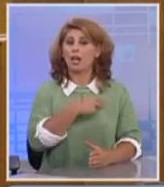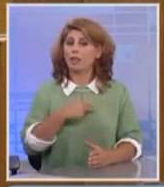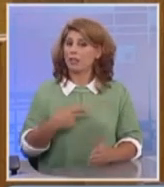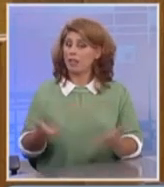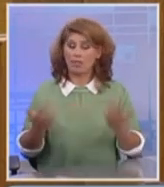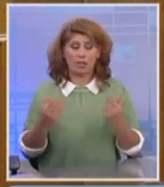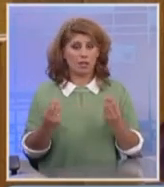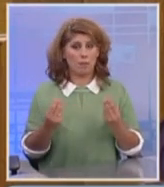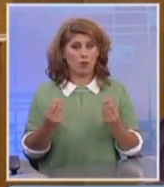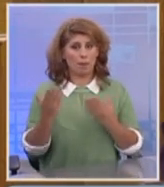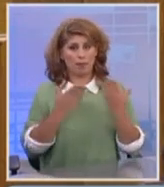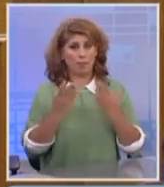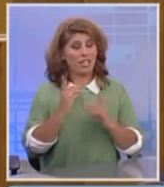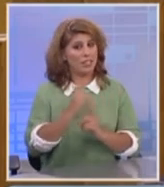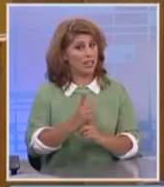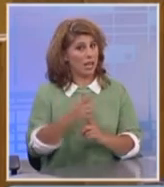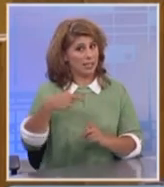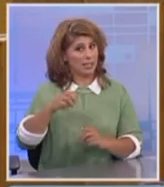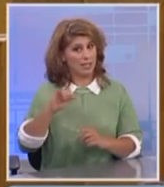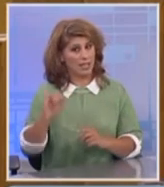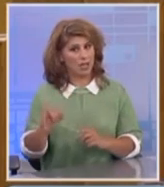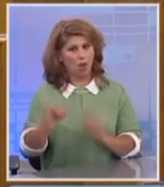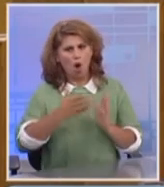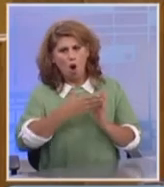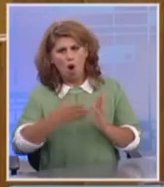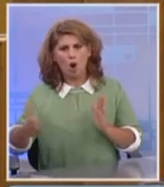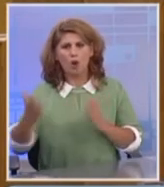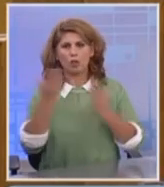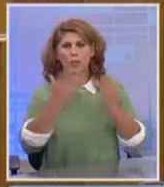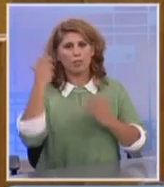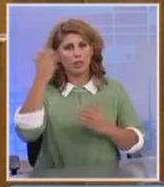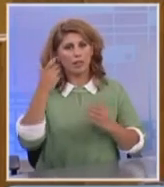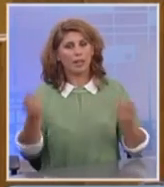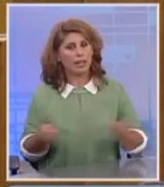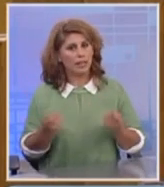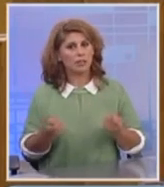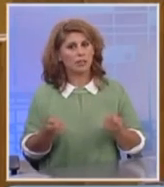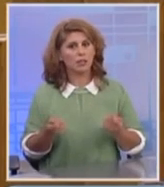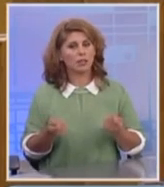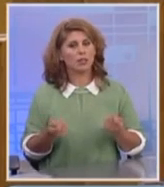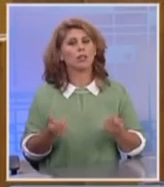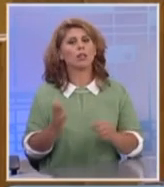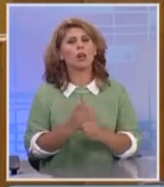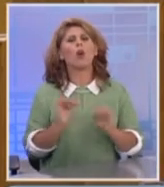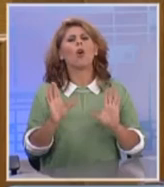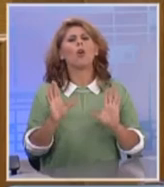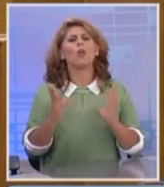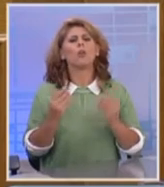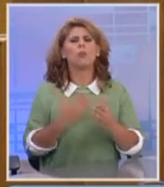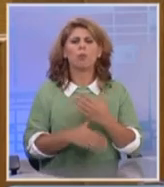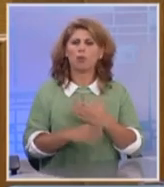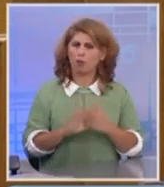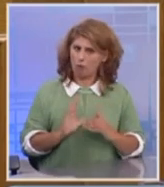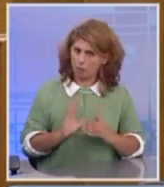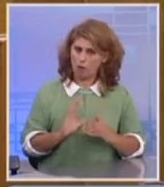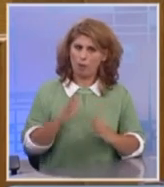πολλά μαθήματα, ιδιαίτερα στα ΤΕΗ, και έτσι ολόκληρα μαθήματα, θεωρίες και εργαστήρια βγαίνουν χωρίς πολύ βασάνισμα